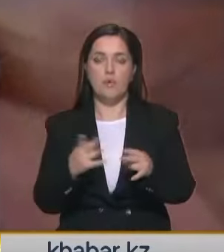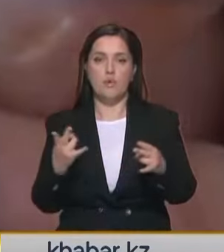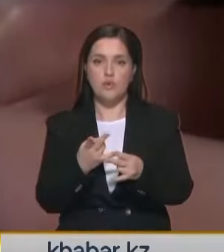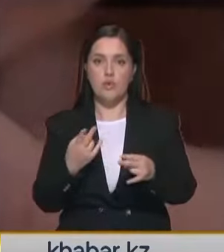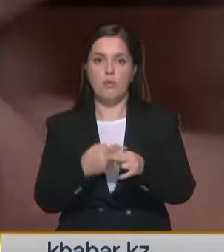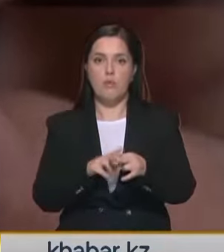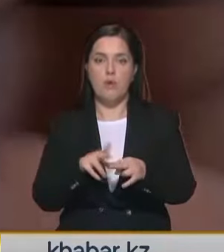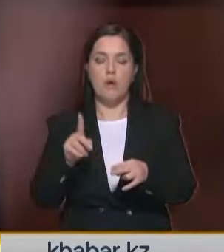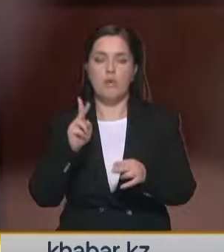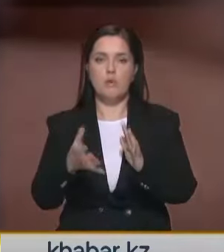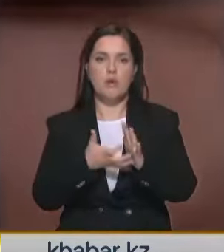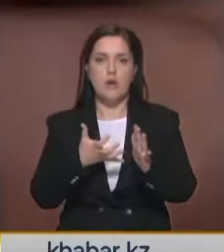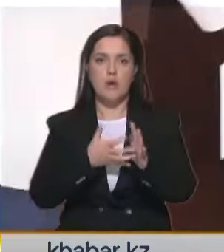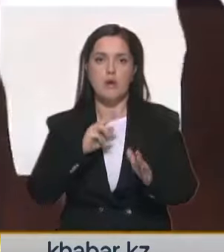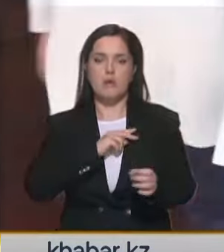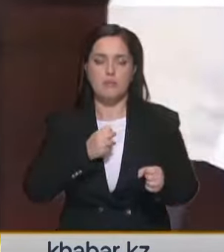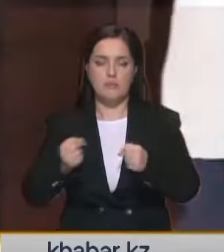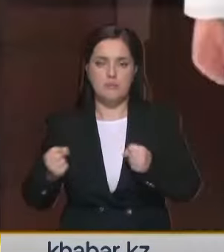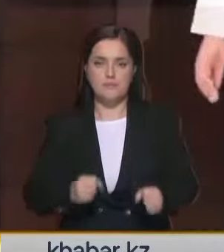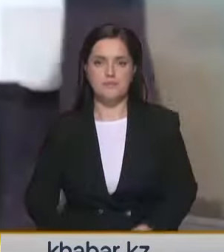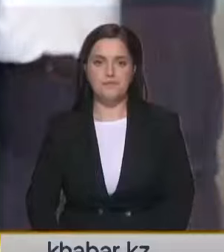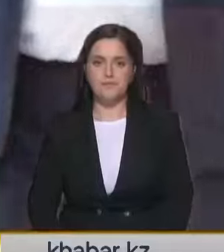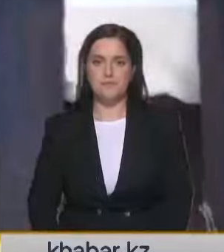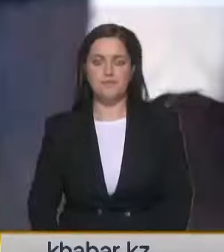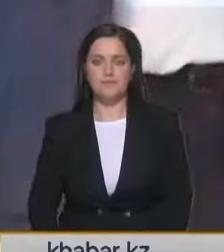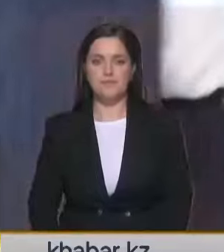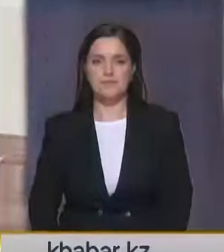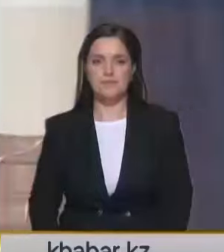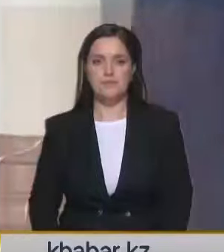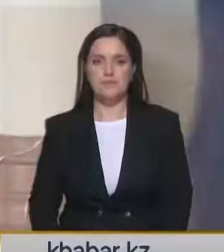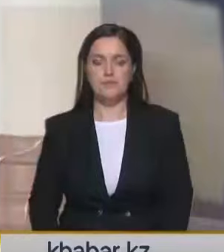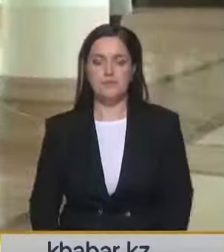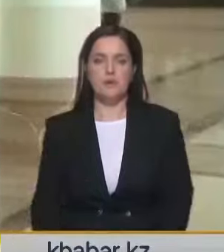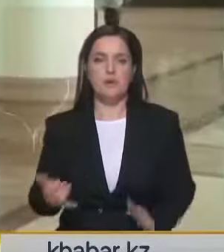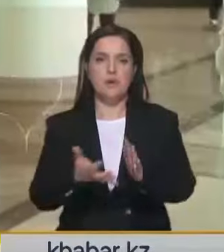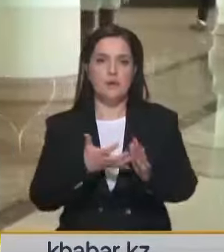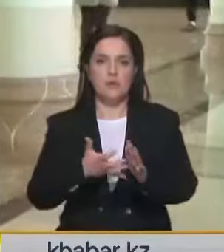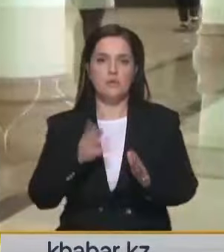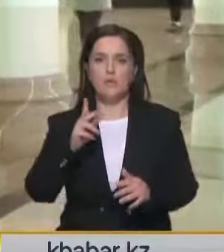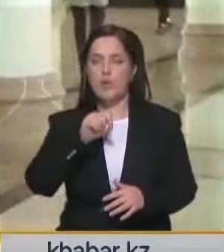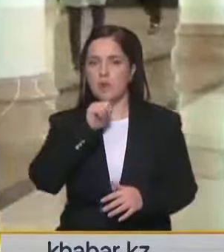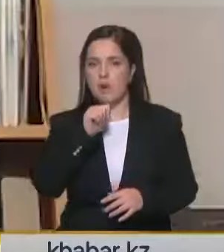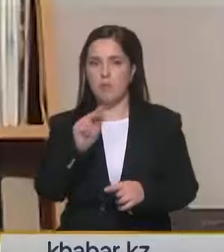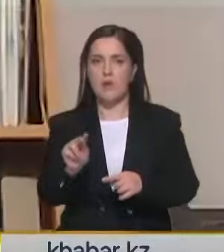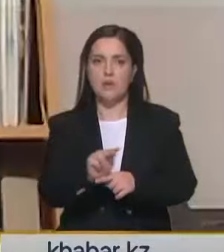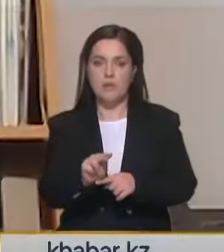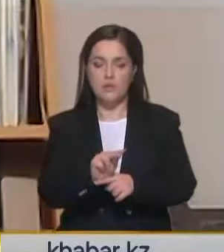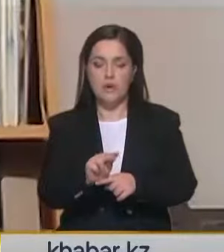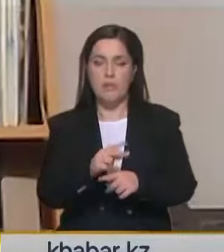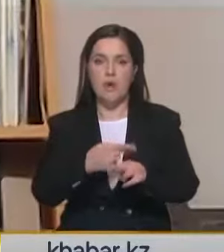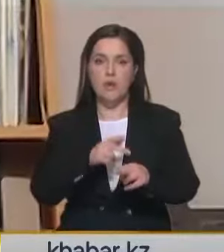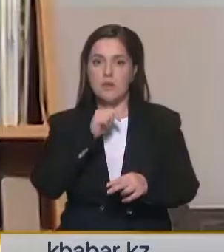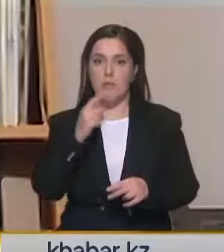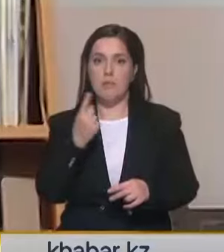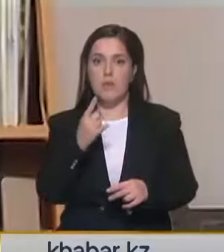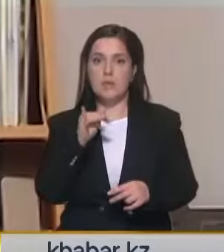вопрос кадрового дефицита. Нехватка обученных современным технологиям ведения диабета специалистов, потому что сахарный диабет первого